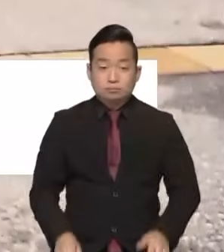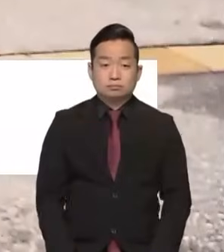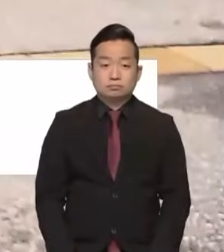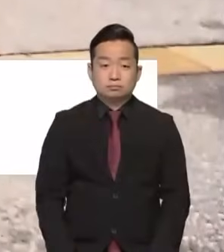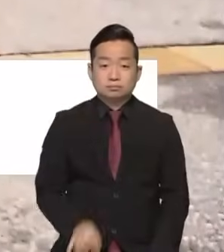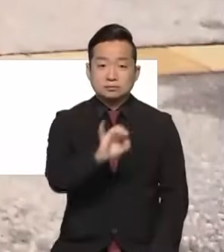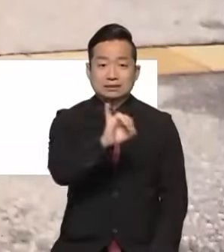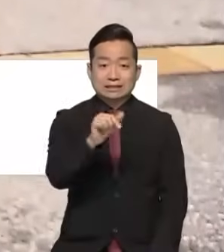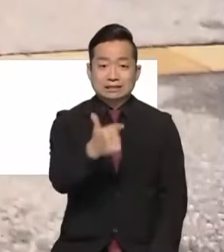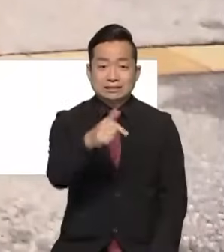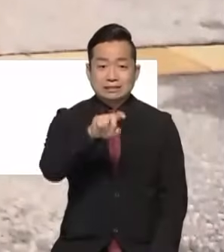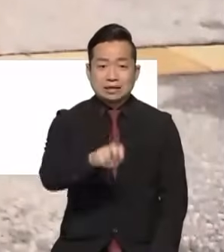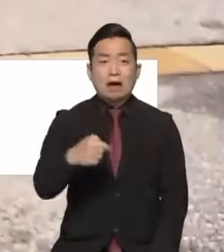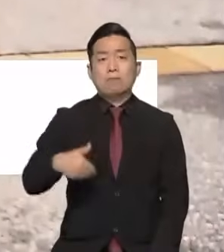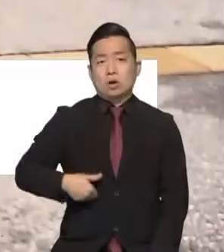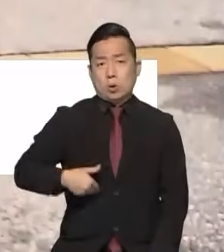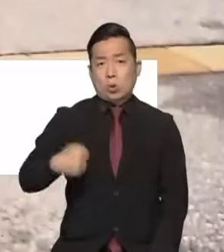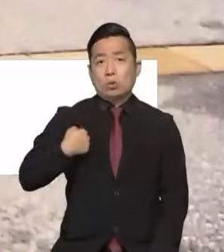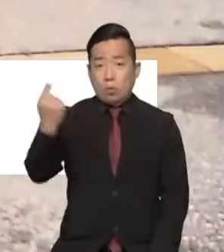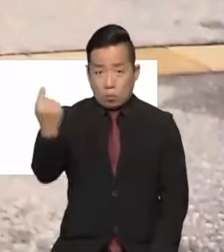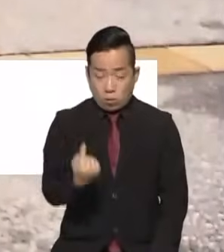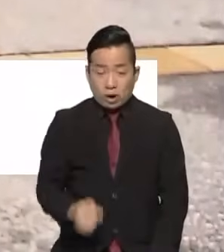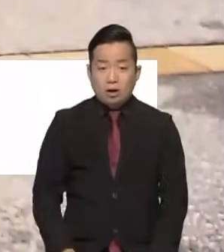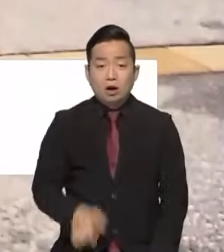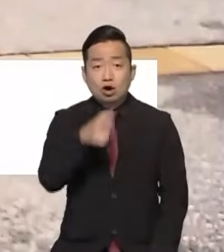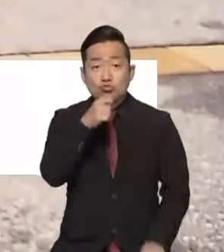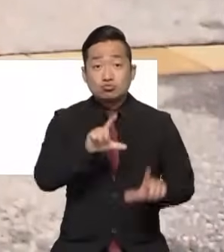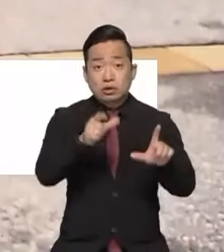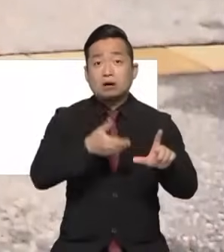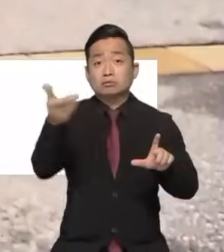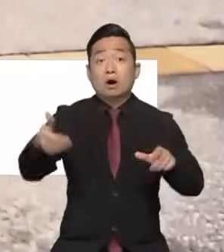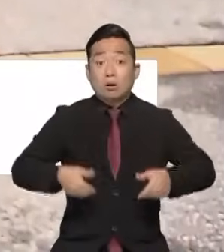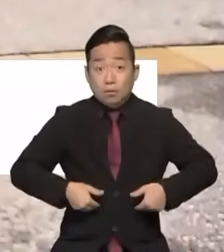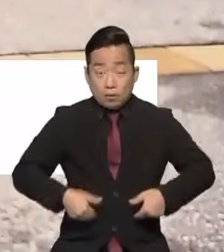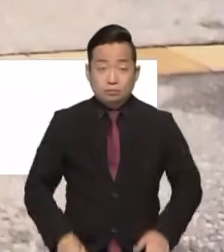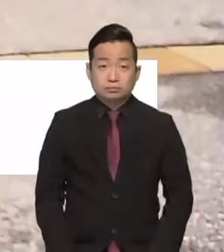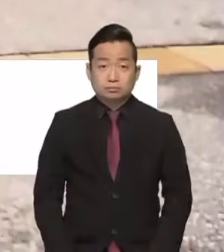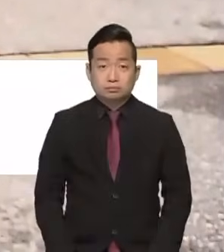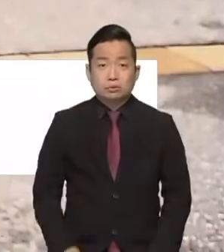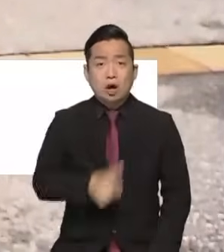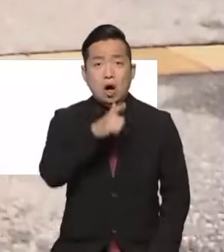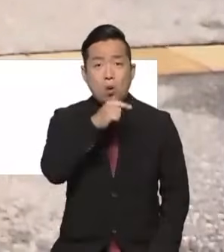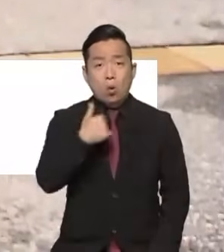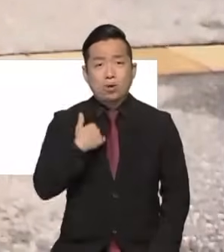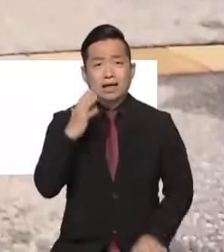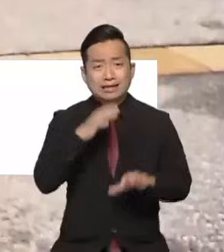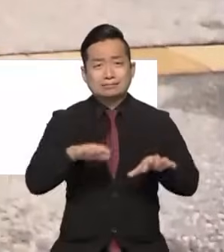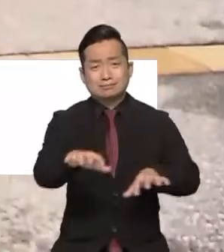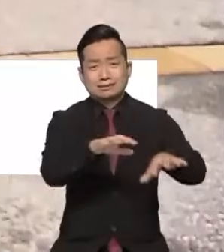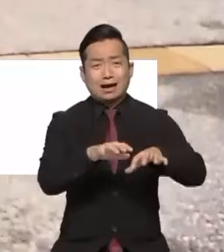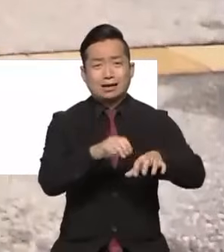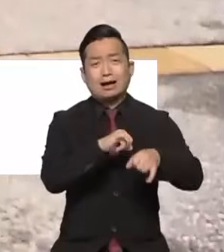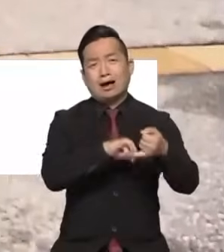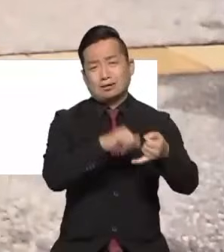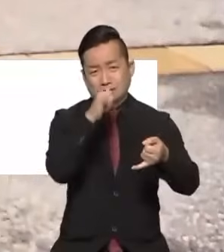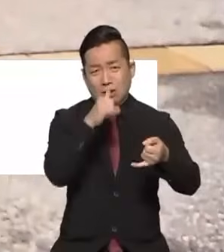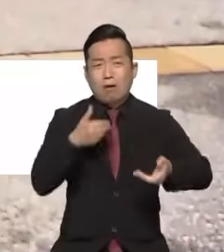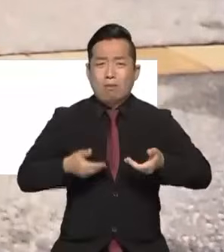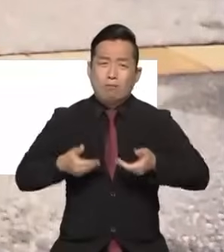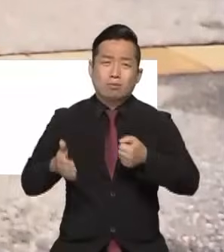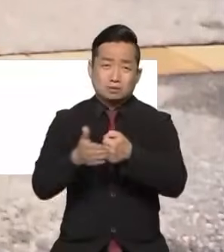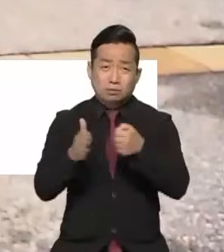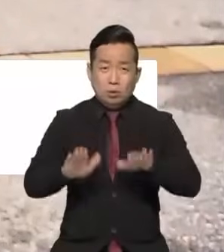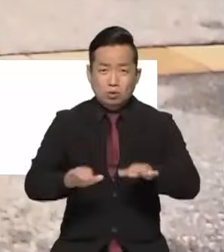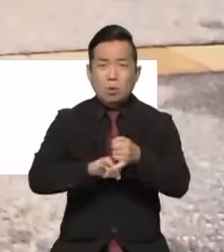인감증명이 필요해서 왔는데요. 예, 수요일날 쓸 건데 지금 월요일 김장도 해야 되고 계속